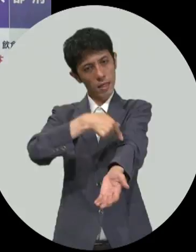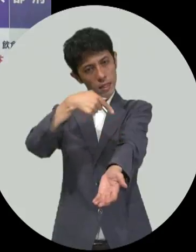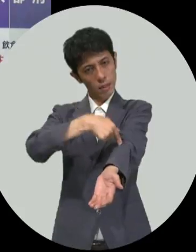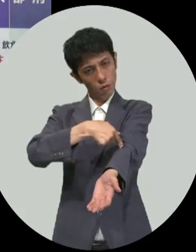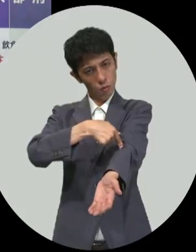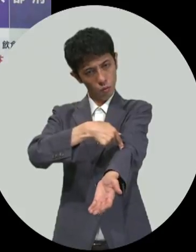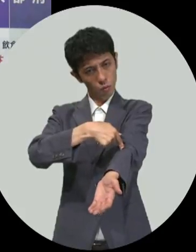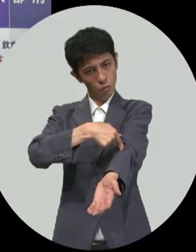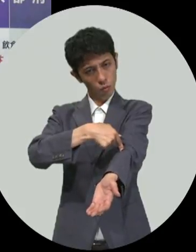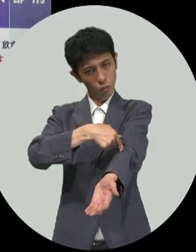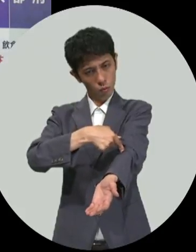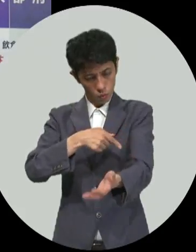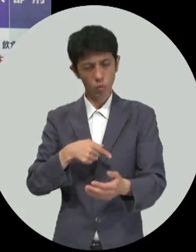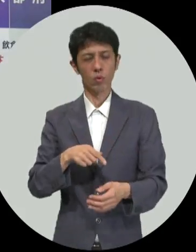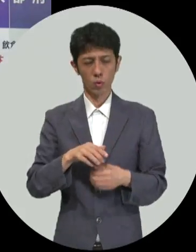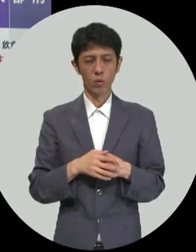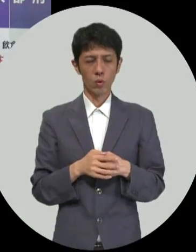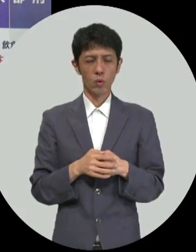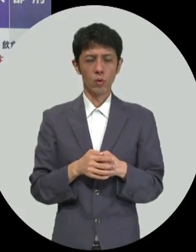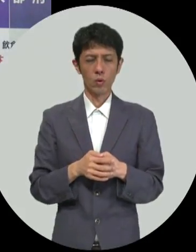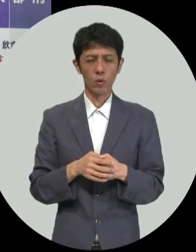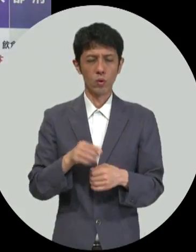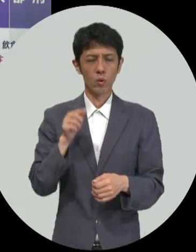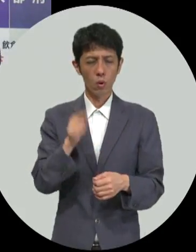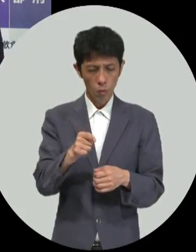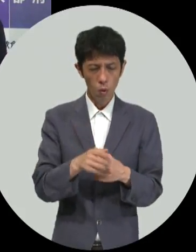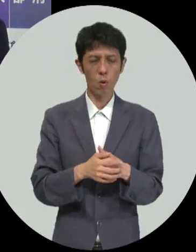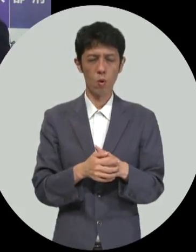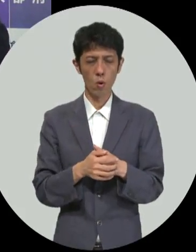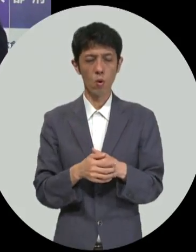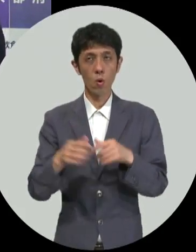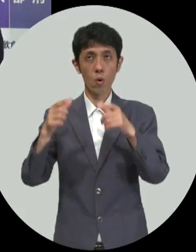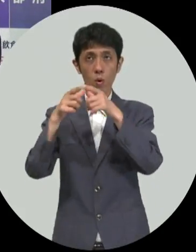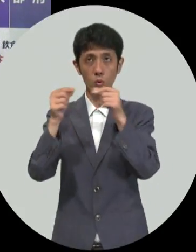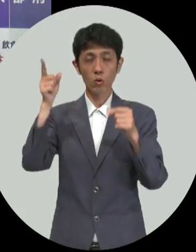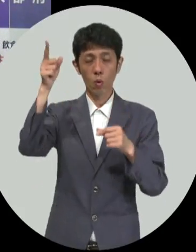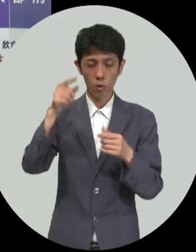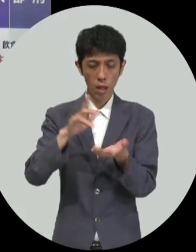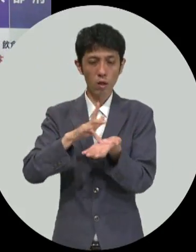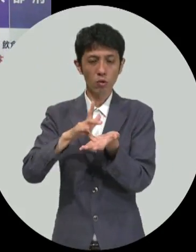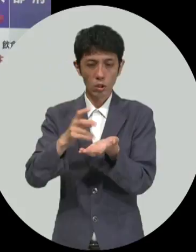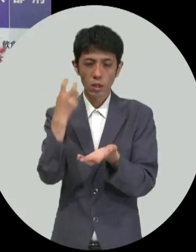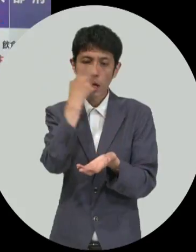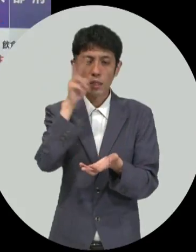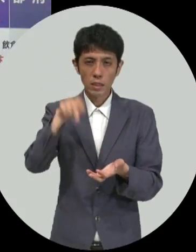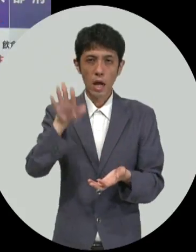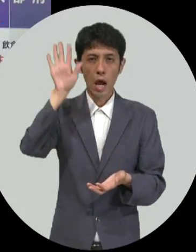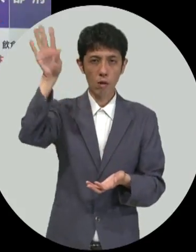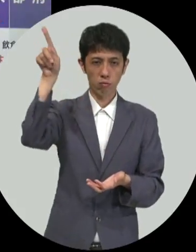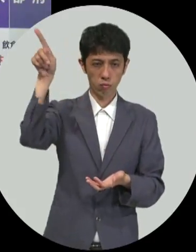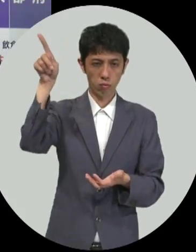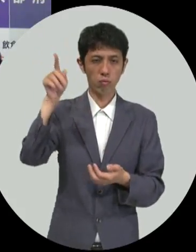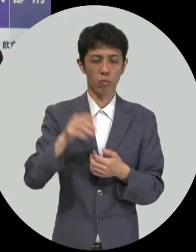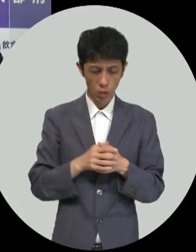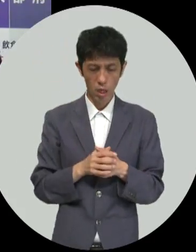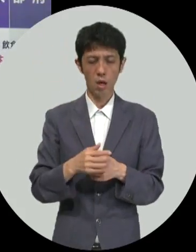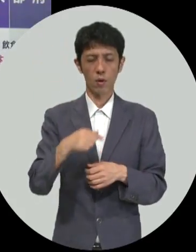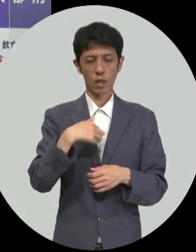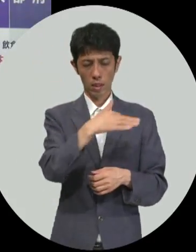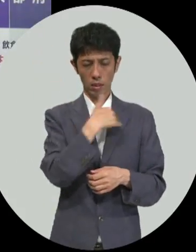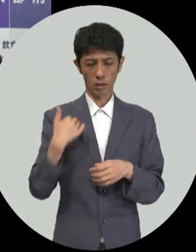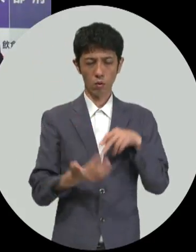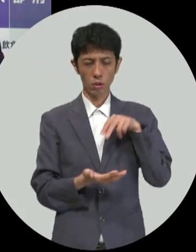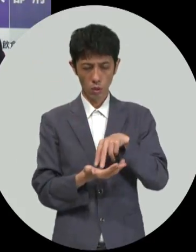投与するのが効果があるというふうに言われておりまして、これも、国の方で薬を管理をしているということもございまして、私どもの方